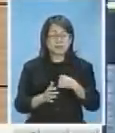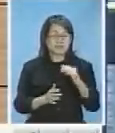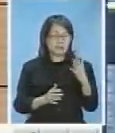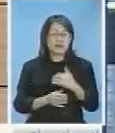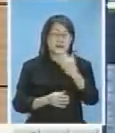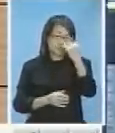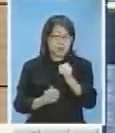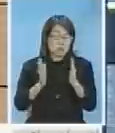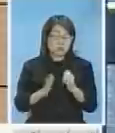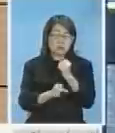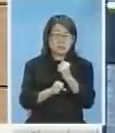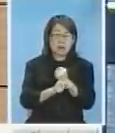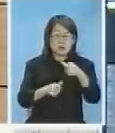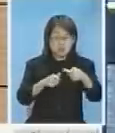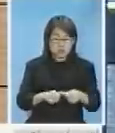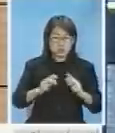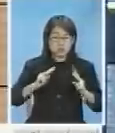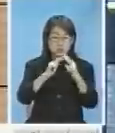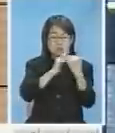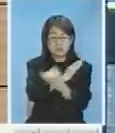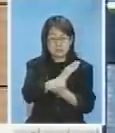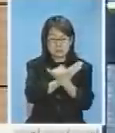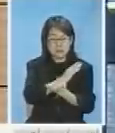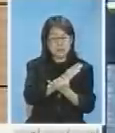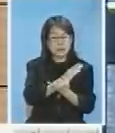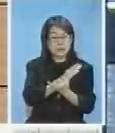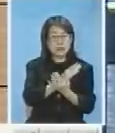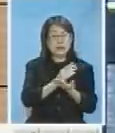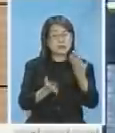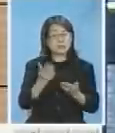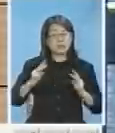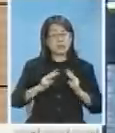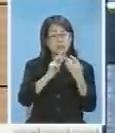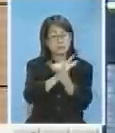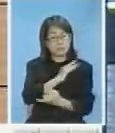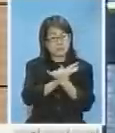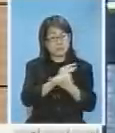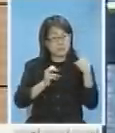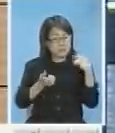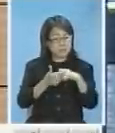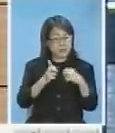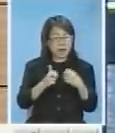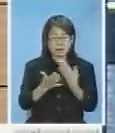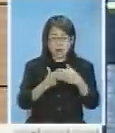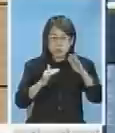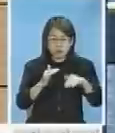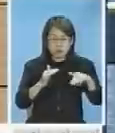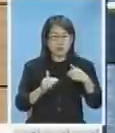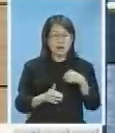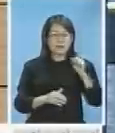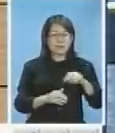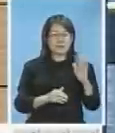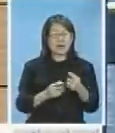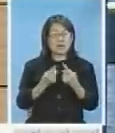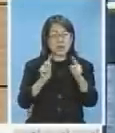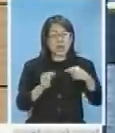การที่ทำงานที่กระทรวงการต่างประเทศหรือกระทรวงการต่างประเทศมีปัญหาในการทำงานในทางตรงกันข้ามผมเชื่อว่าพว